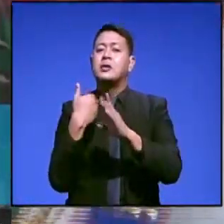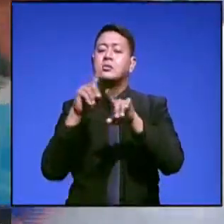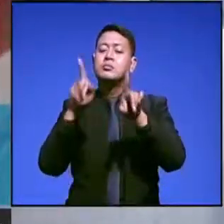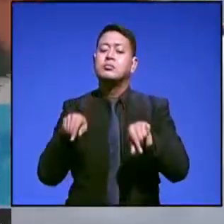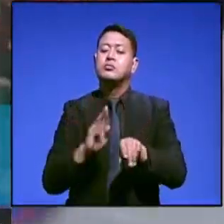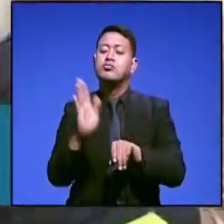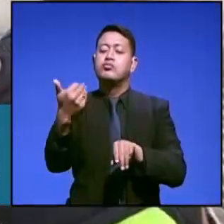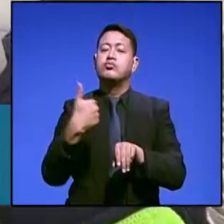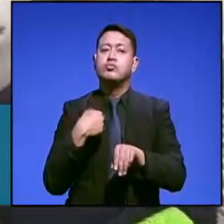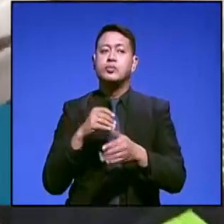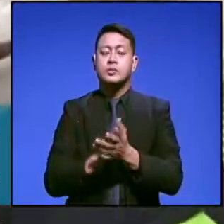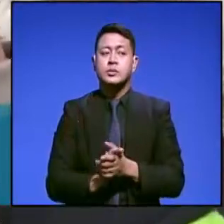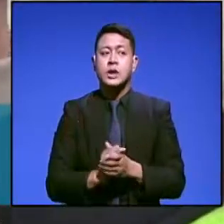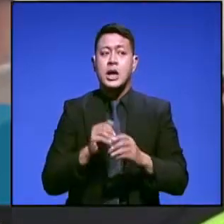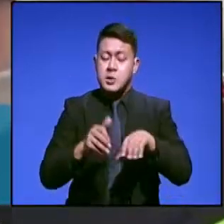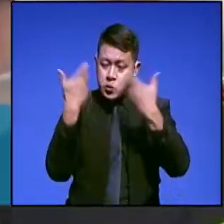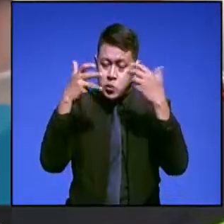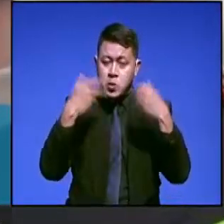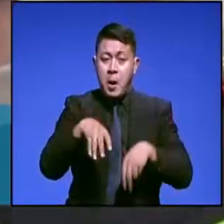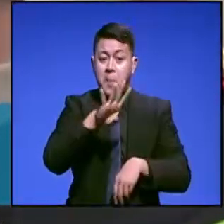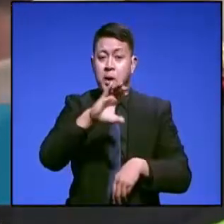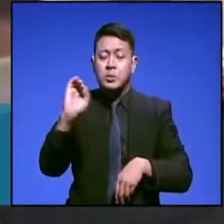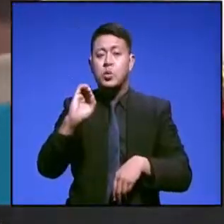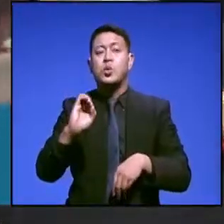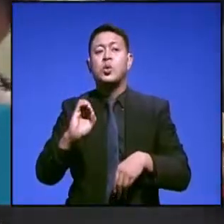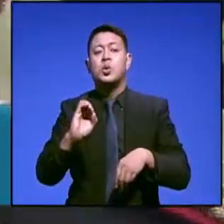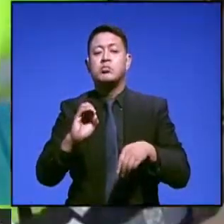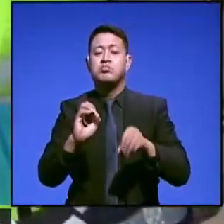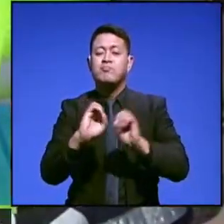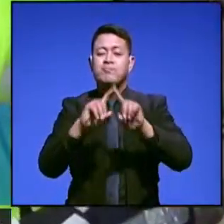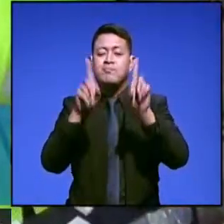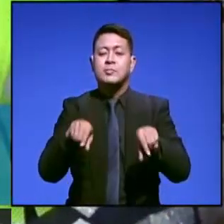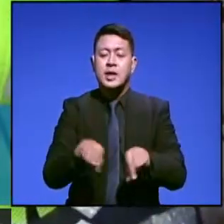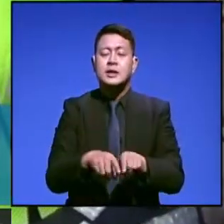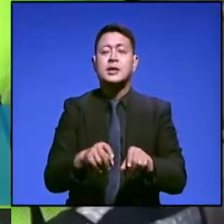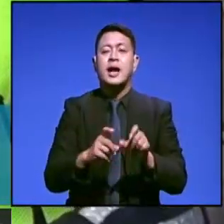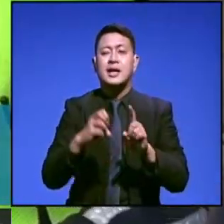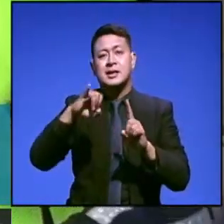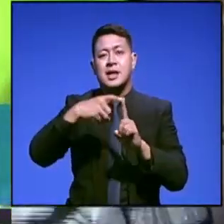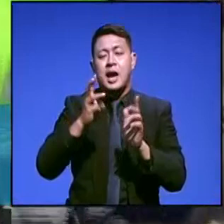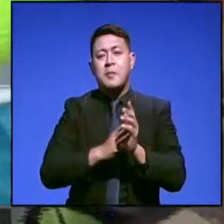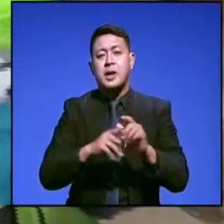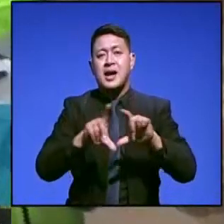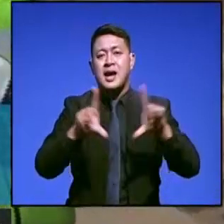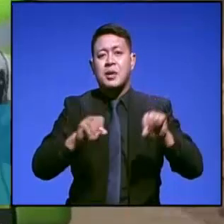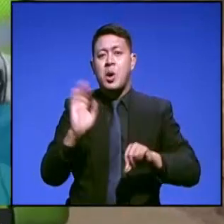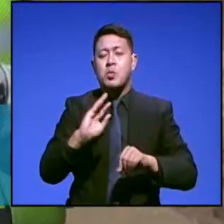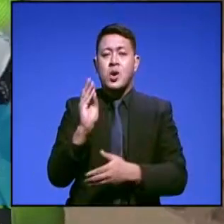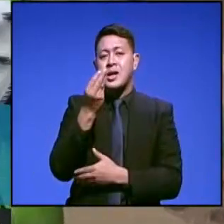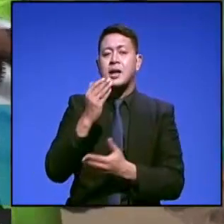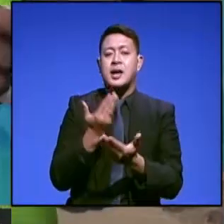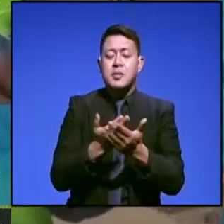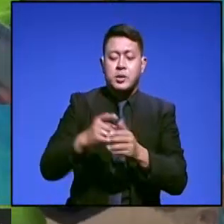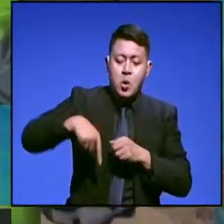keluar masuk. Dalam razia, 40 pengendara tanpa SIKM serta KTP luar Jakarta diminta berputar